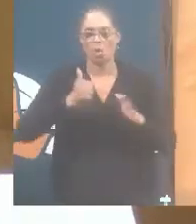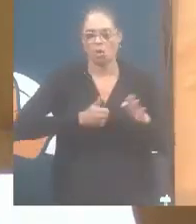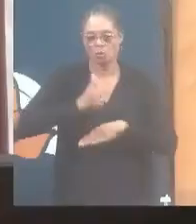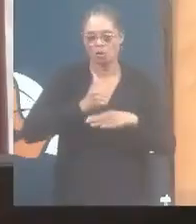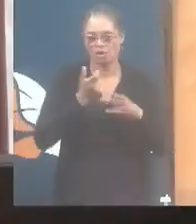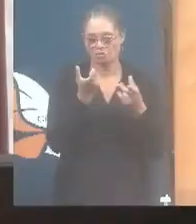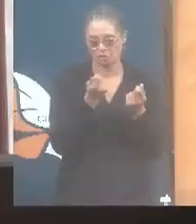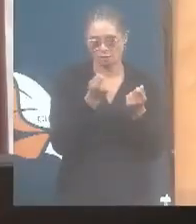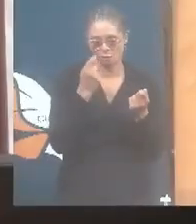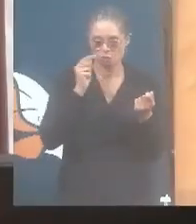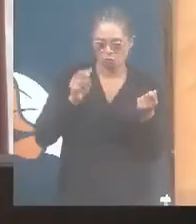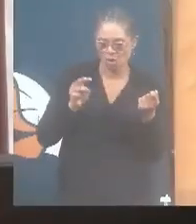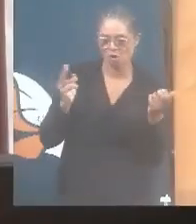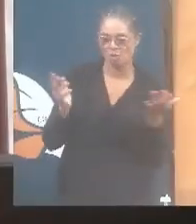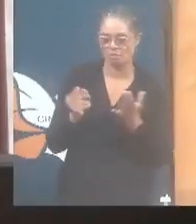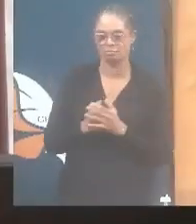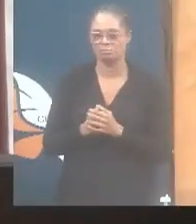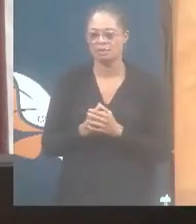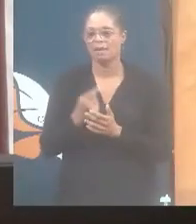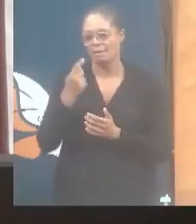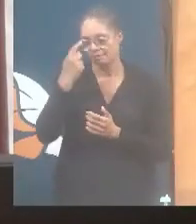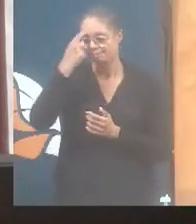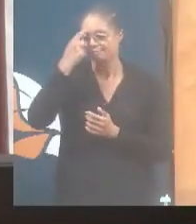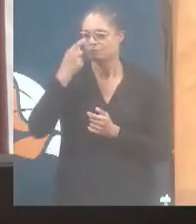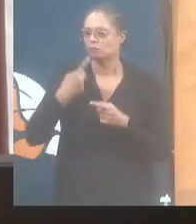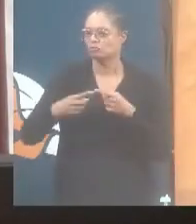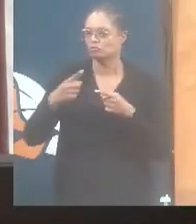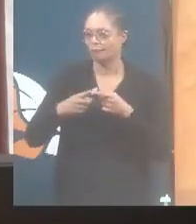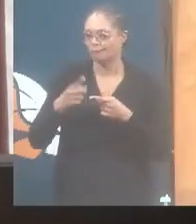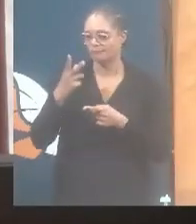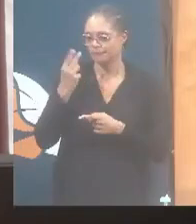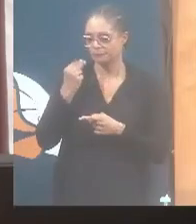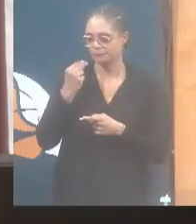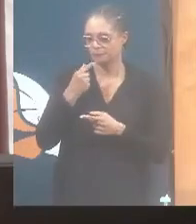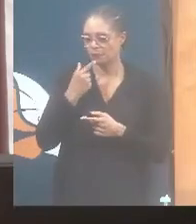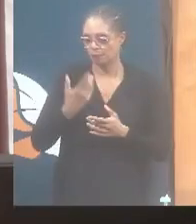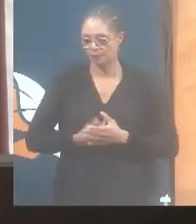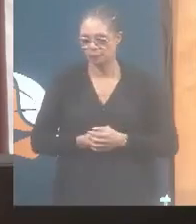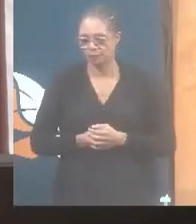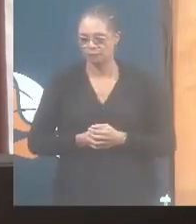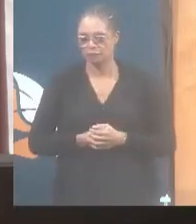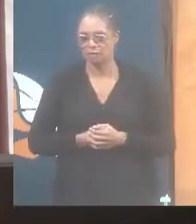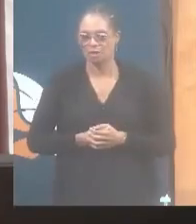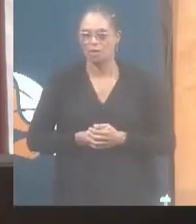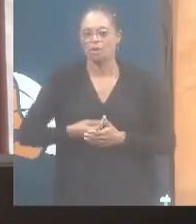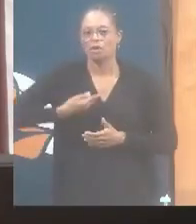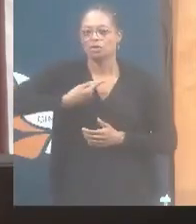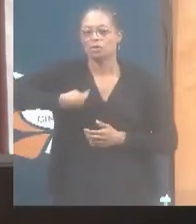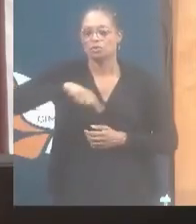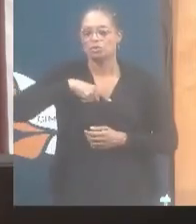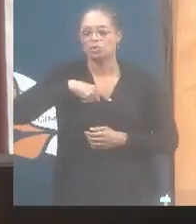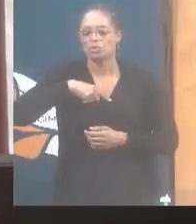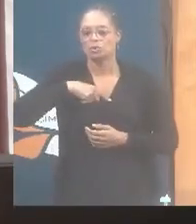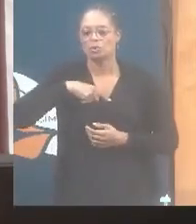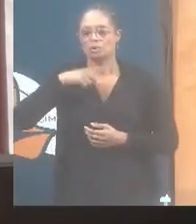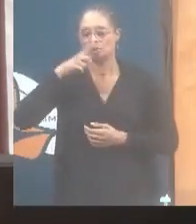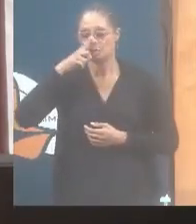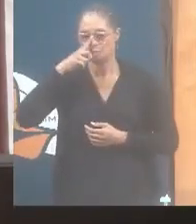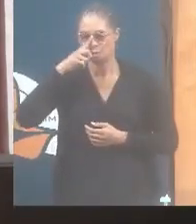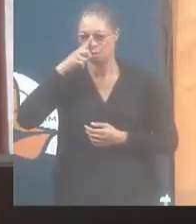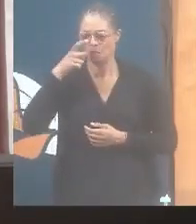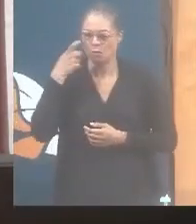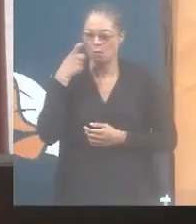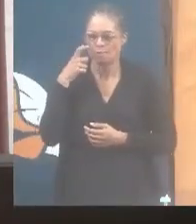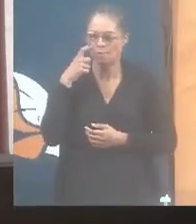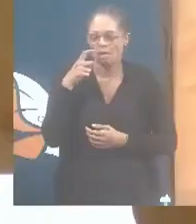bien, je retiens une chose, c'est que nous avons eu l'occasion de porter justement des